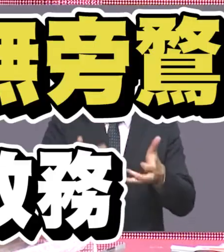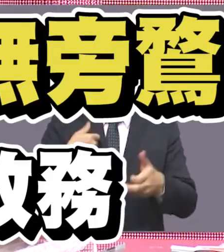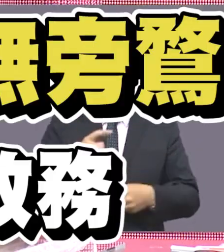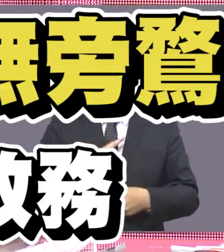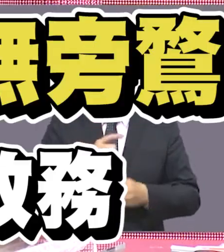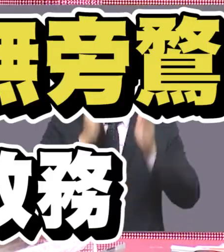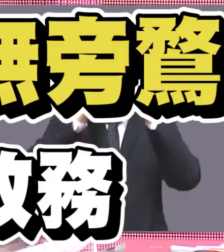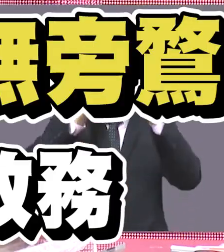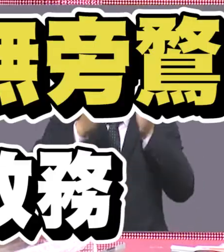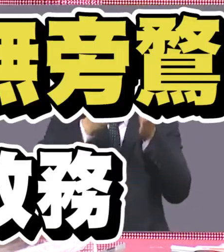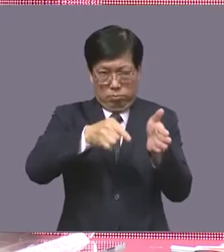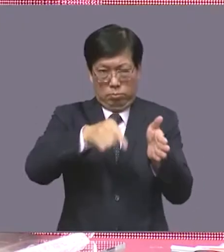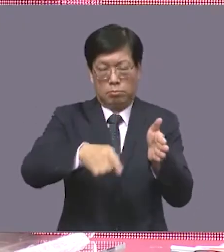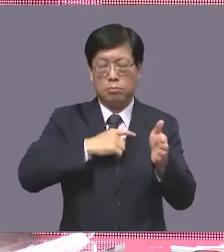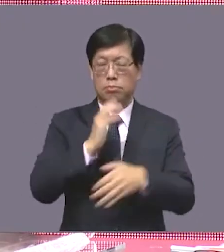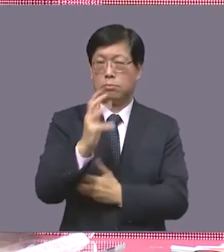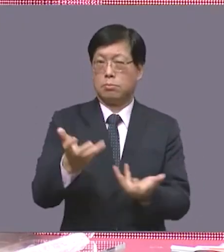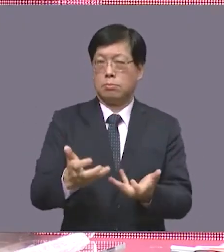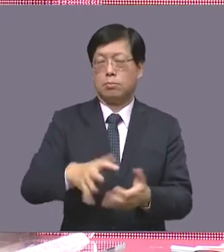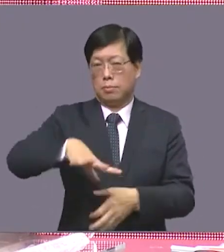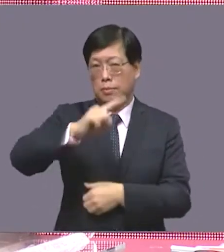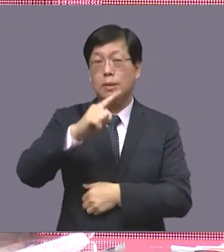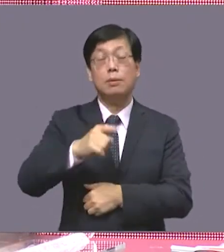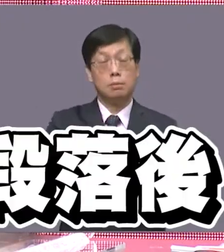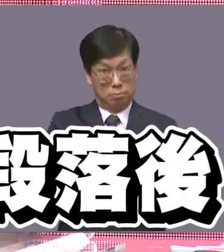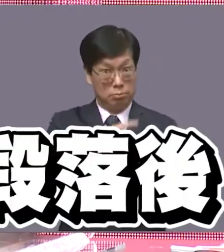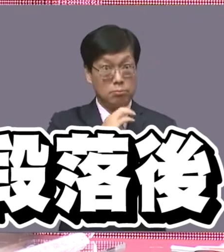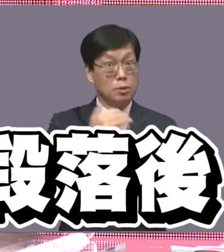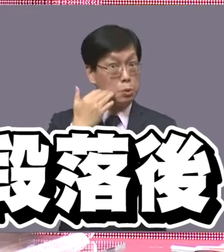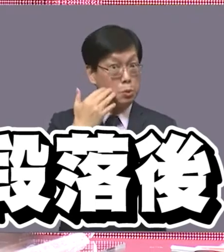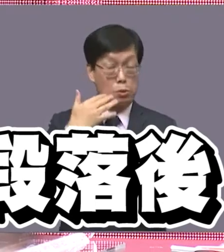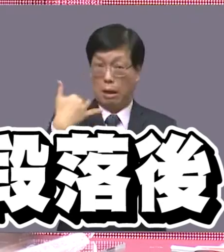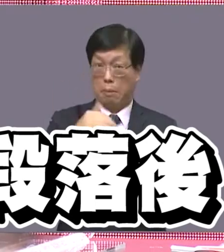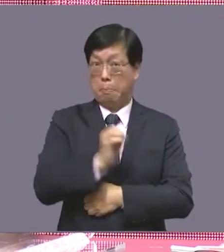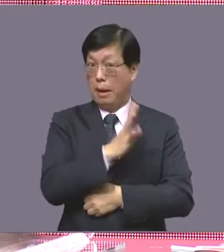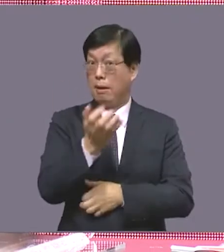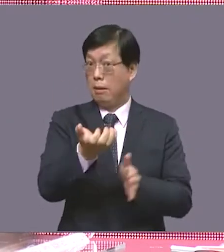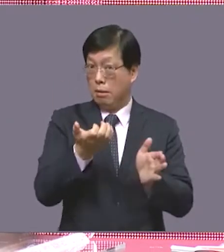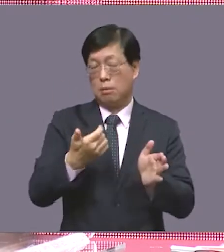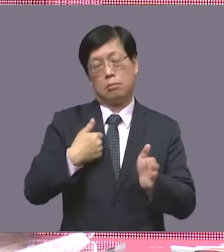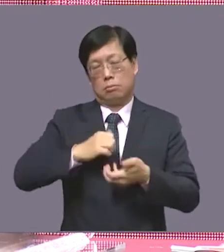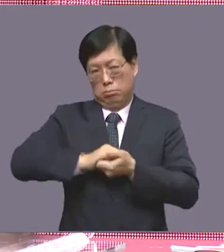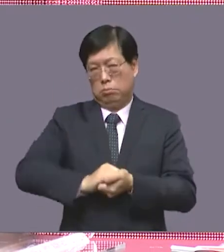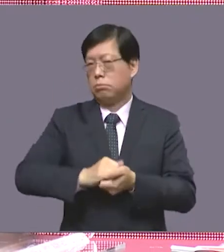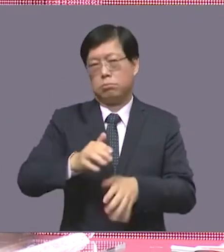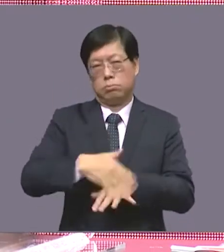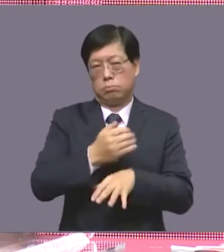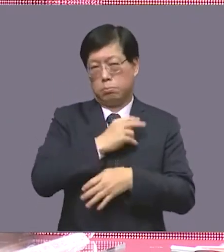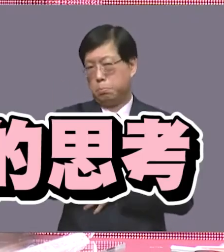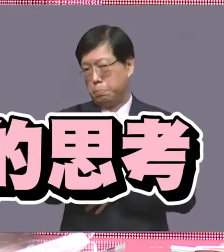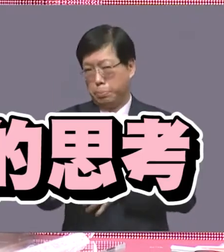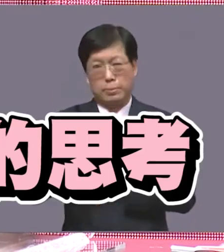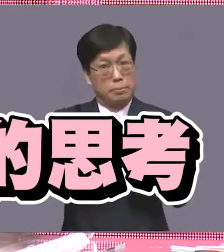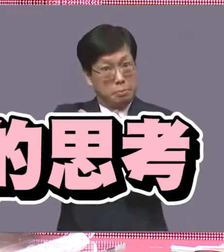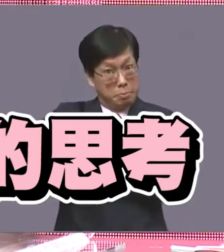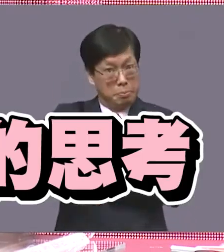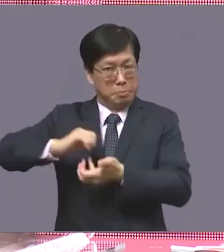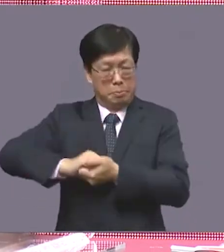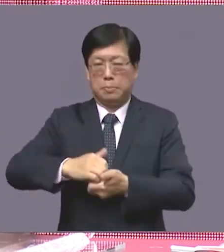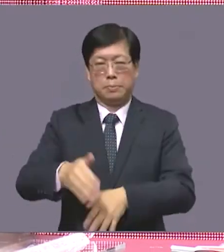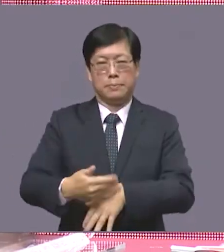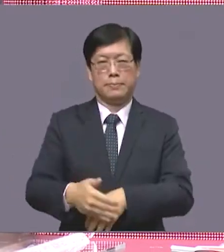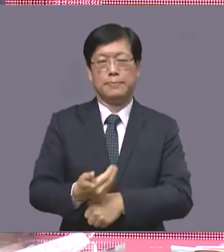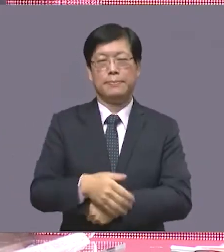骛地处理相关的政务，这些相关的政务没有告一段落，我绝对不会有另外的一个其他的思